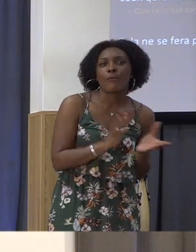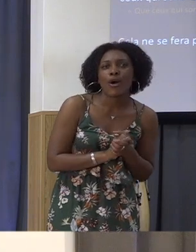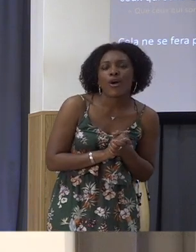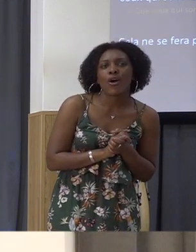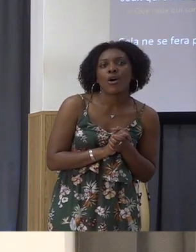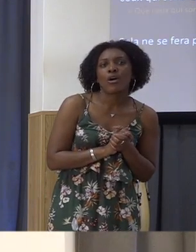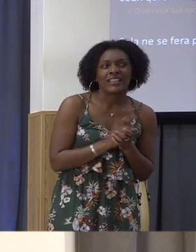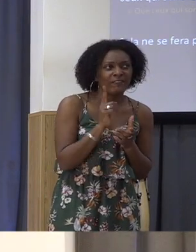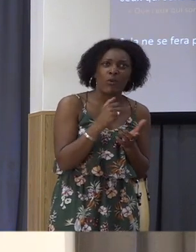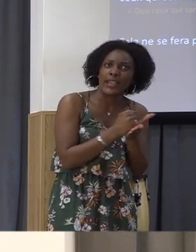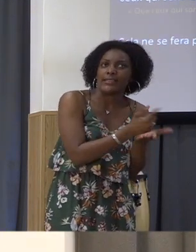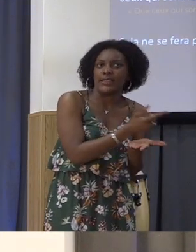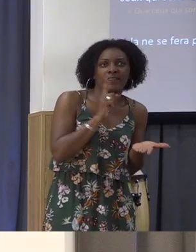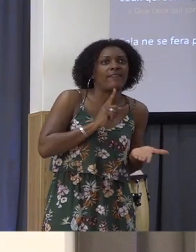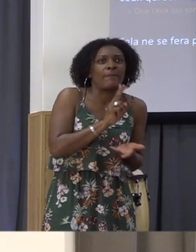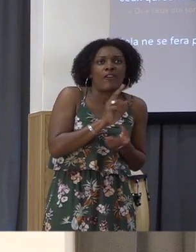pour adresser cette question.